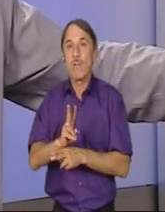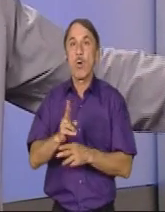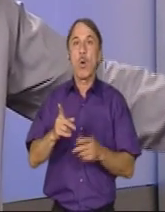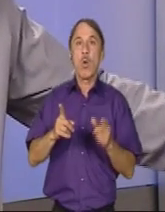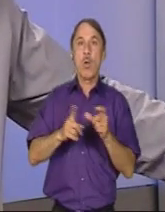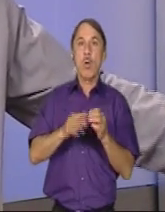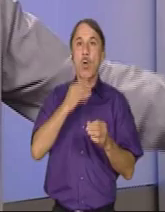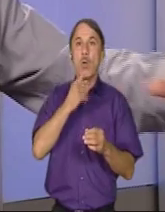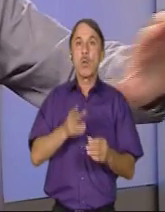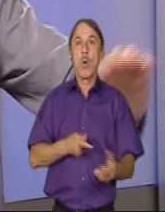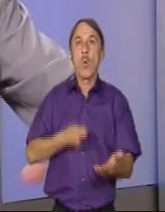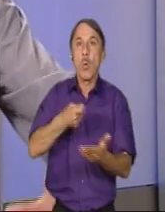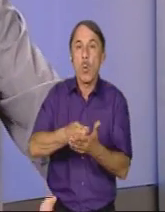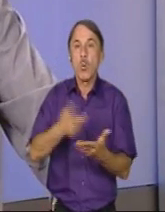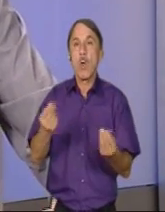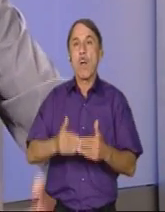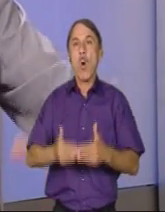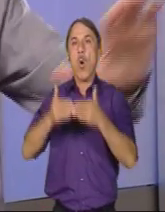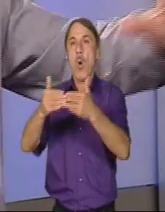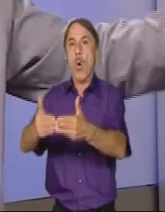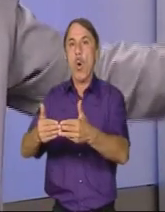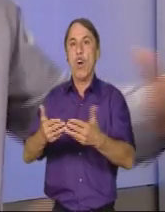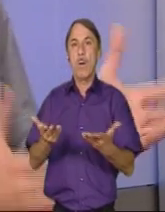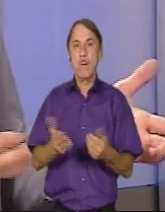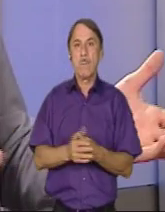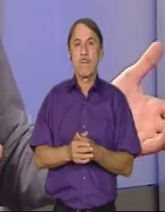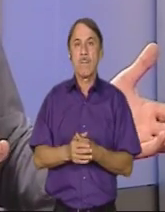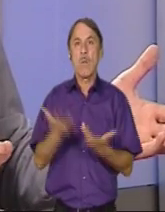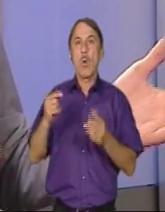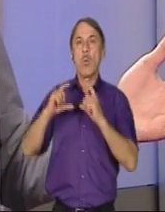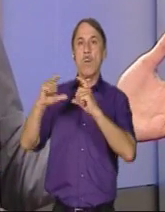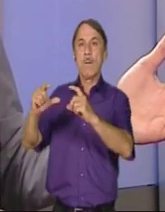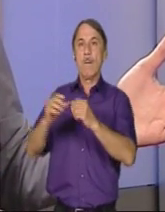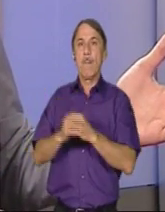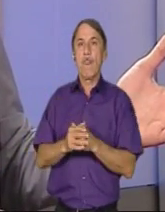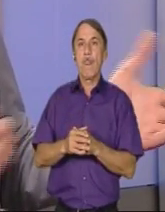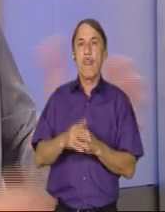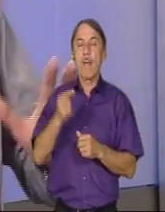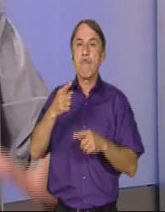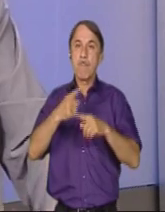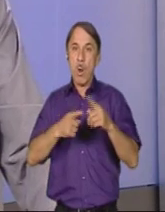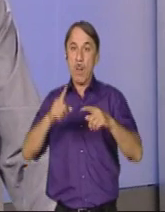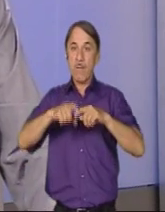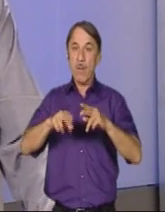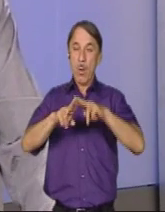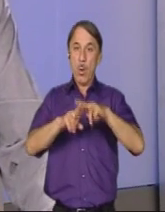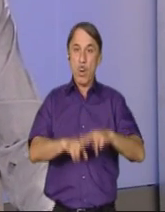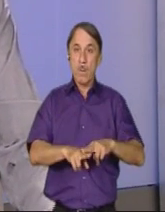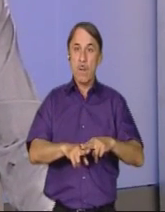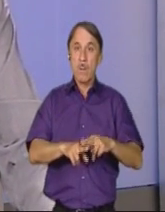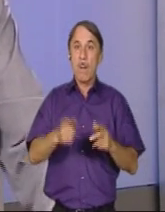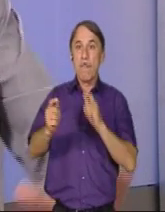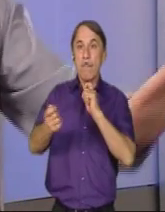se neki deo dugova otpiše, da se odloži neko plaćanje. Ko to pregovara za Srbiju? Niko. Dakle, prva stvar je to,